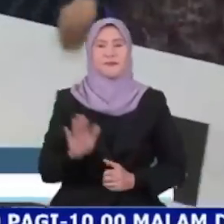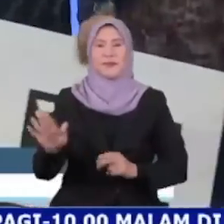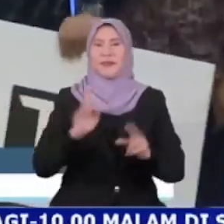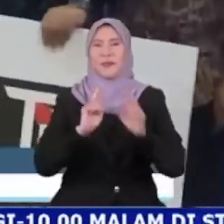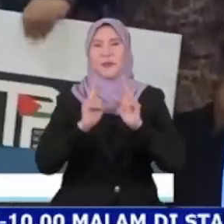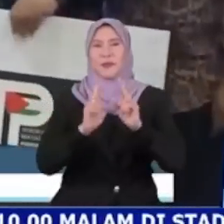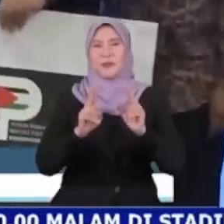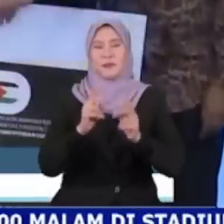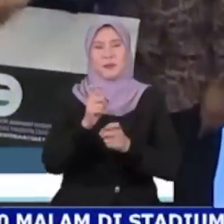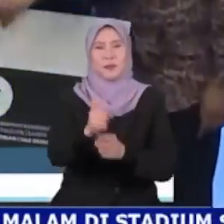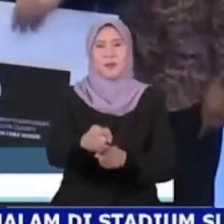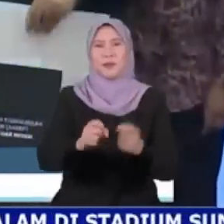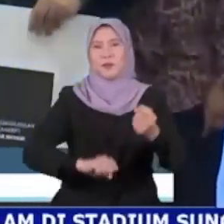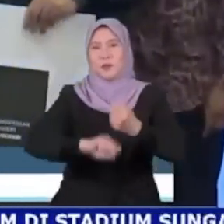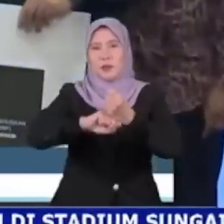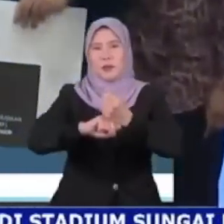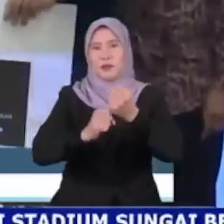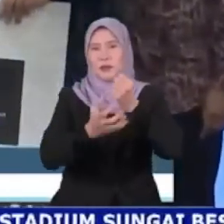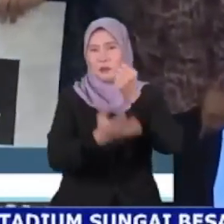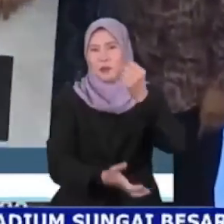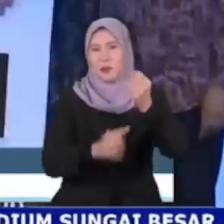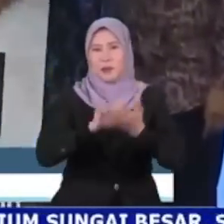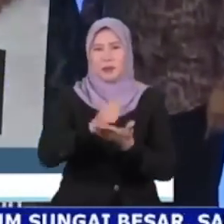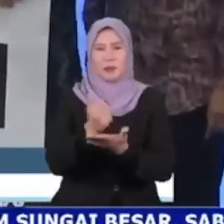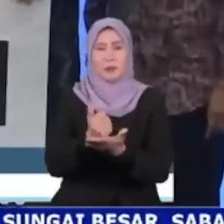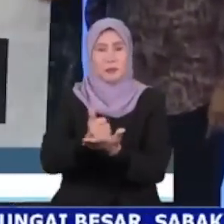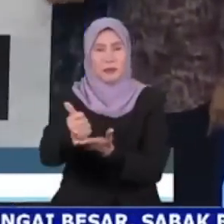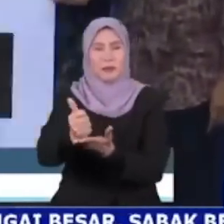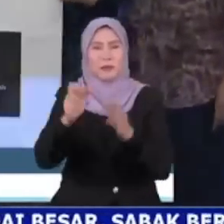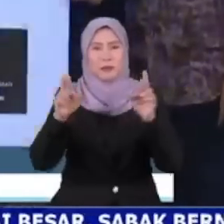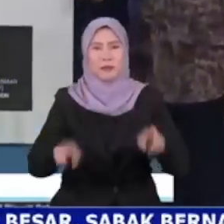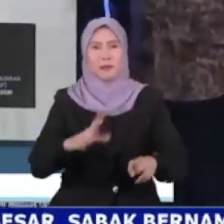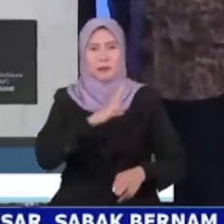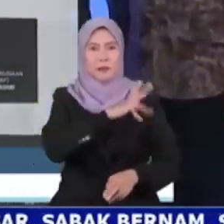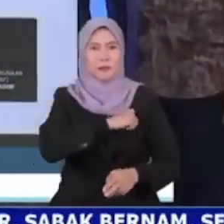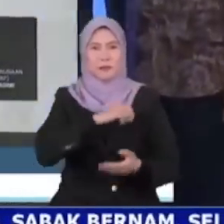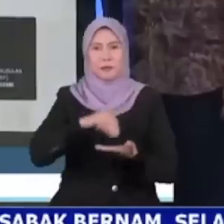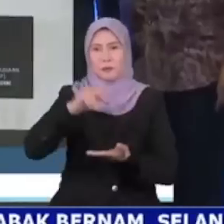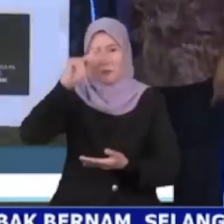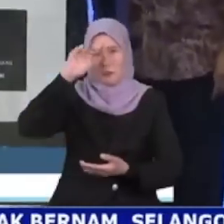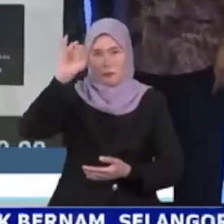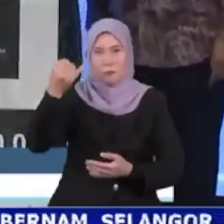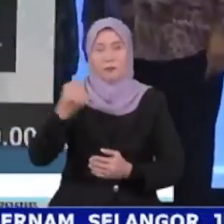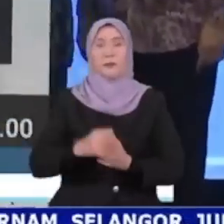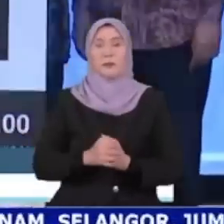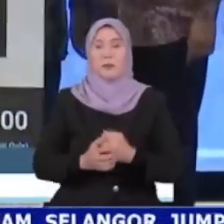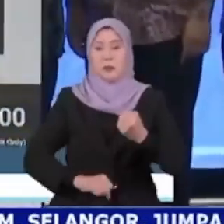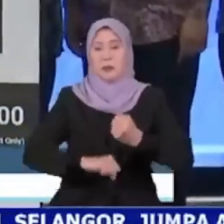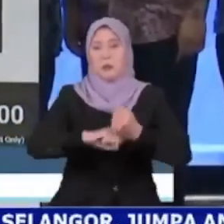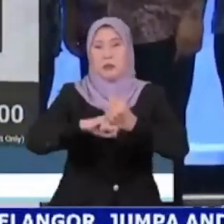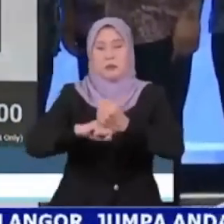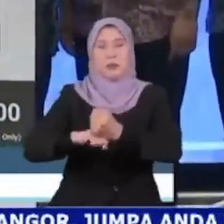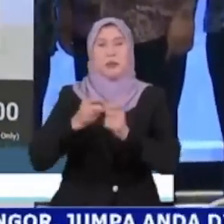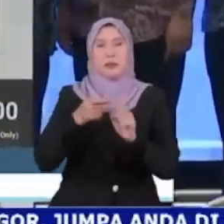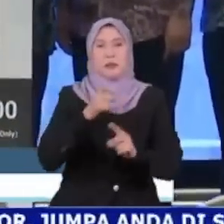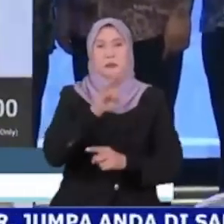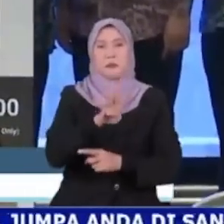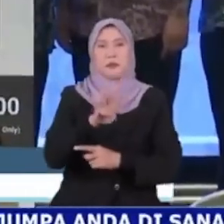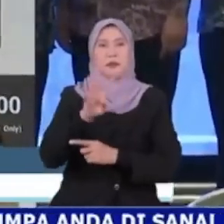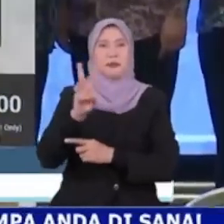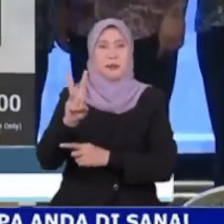Beliau berucap pada majlis penyampaian sumbangan tabung akaun amanah kemanusiaan rakyat Palestin di Putrajaya. Sumbangan disalur daripada